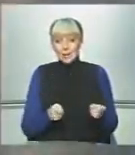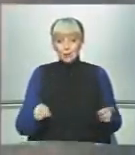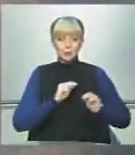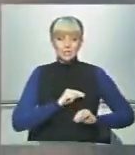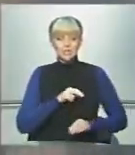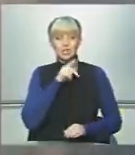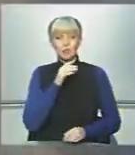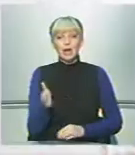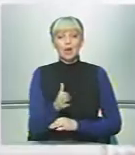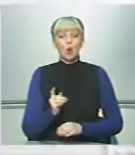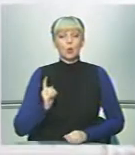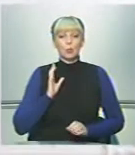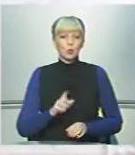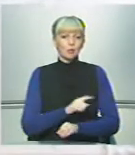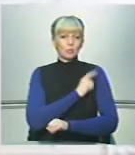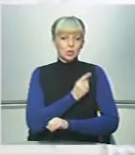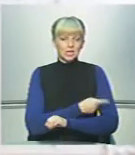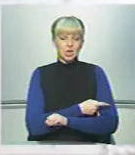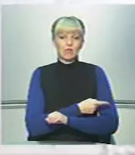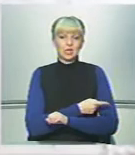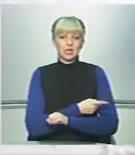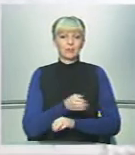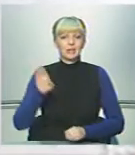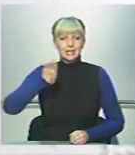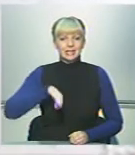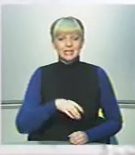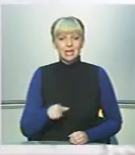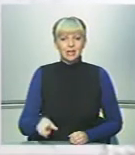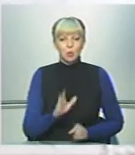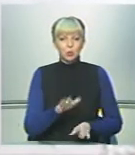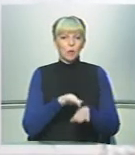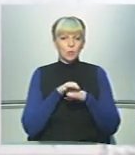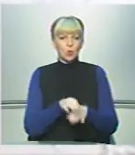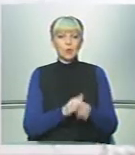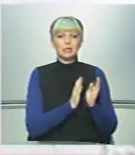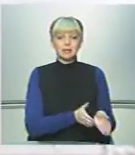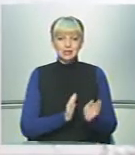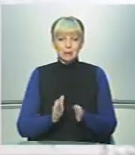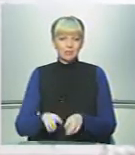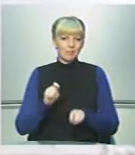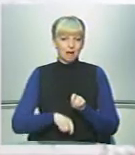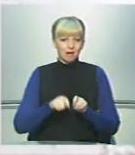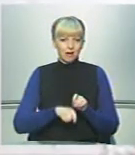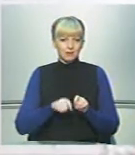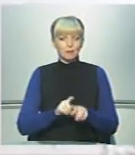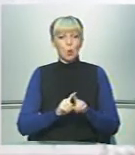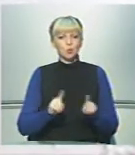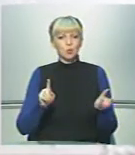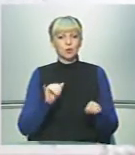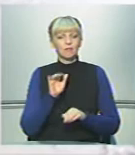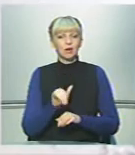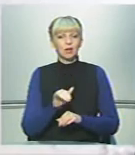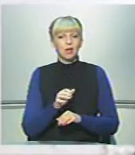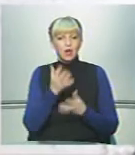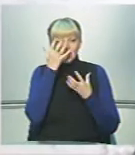працівниками Чернівці рибоохорони будуть усилюватися гірські ріки, будуть проводитися систематичні рейди, особливо